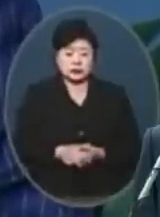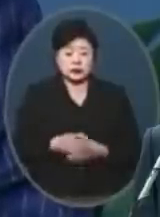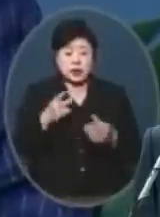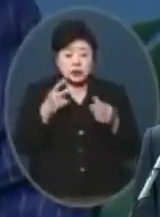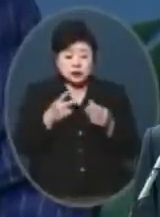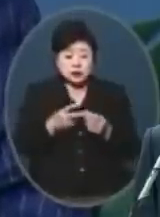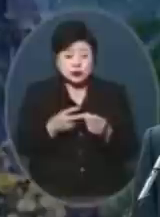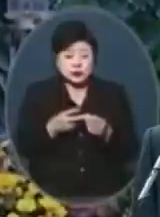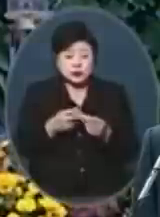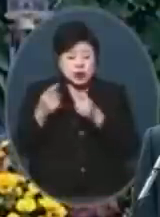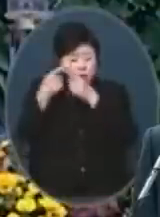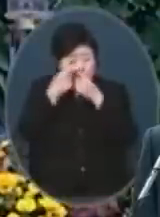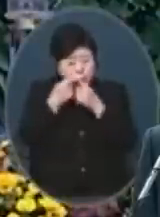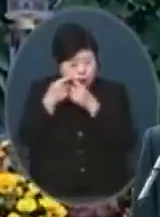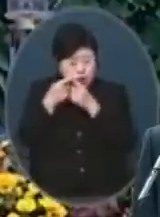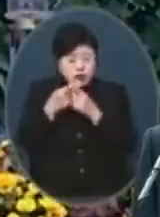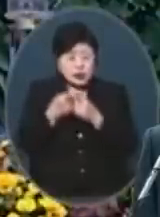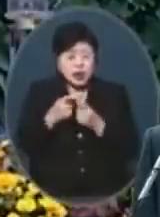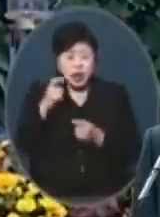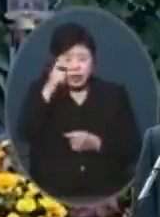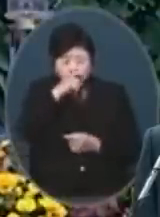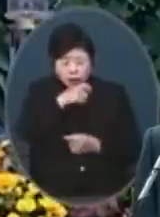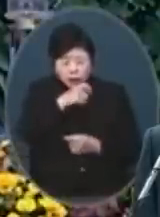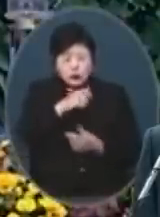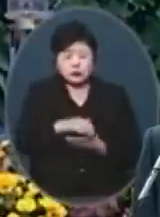두 번째 허물과 더러움을